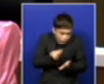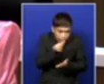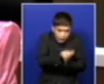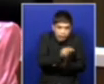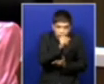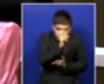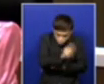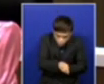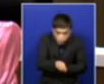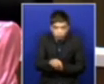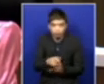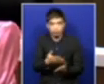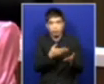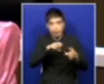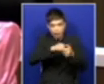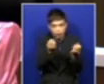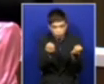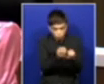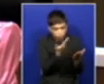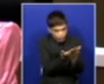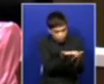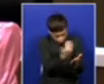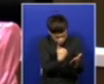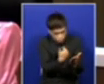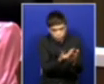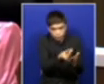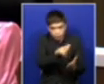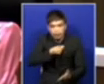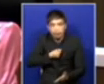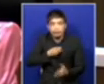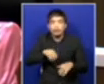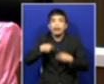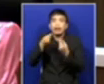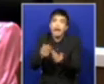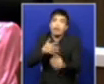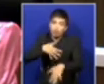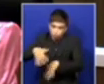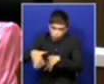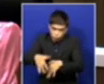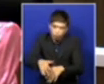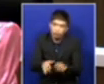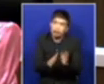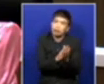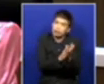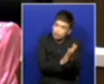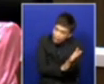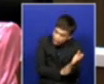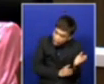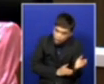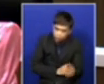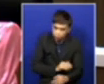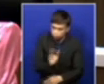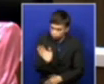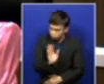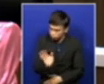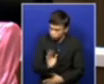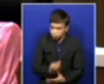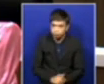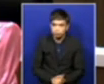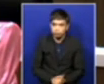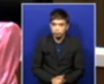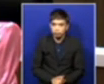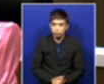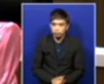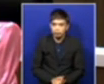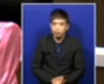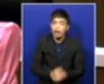ารพครับช้ายิ่งกับเต่าจริงและผมจะบอกอย่างนี้ครับว่าทำไมผมถึงต้องอภิปร